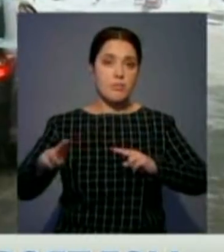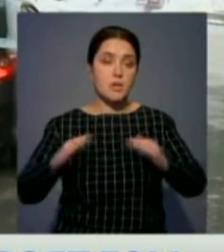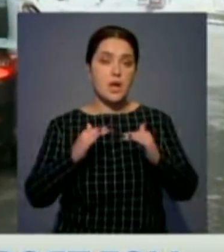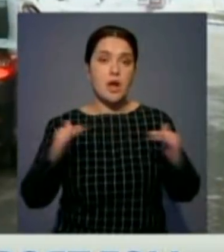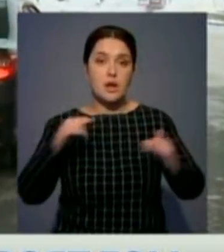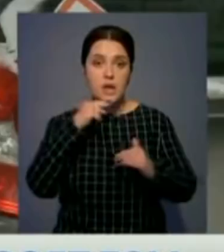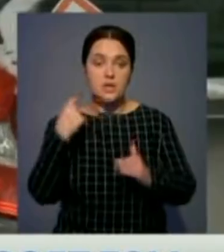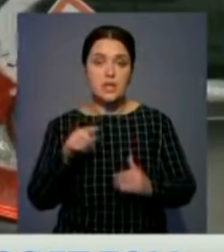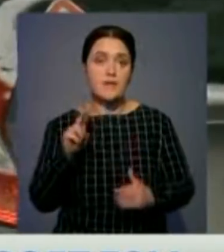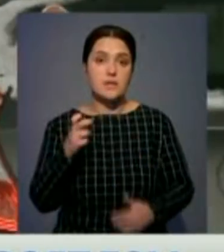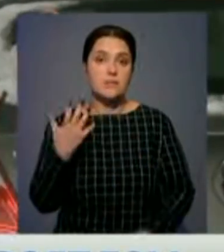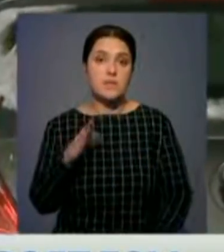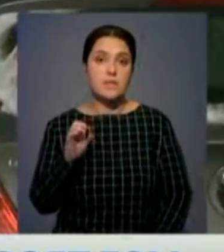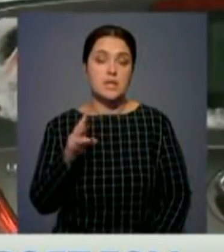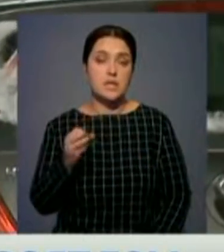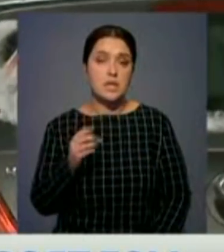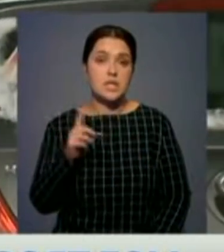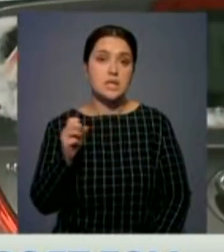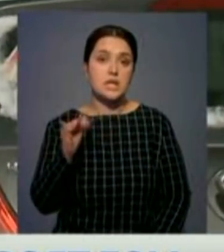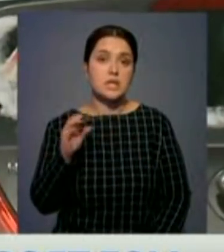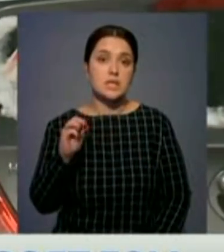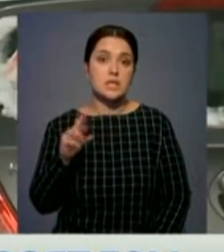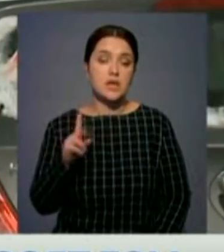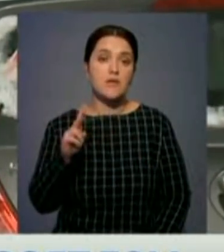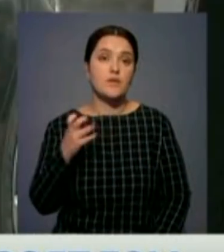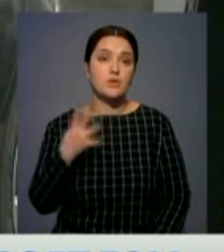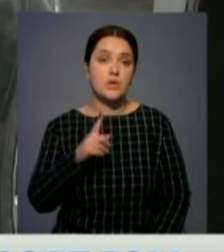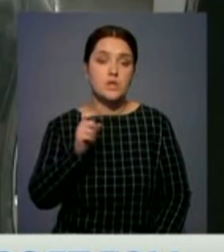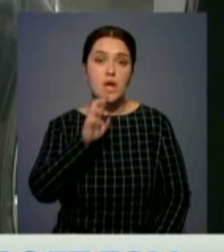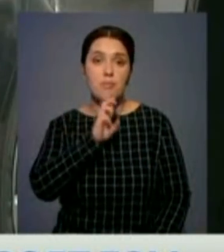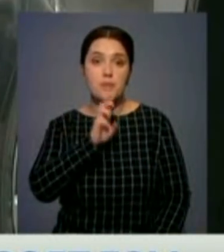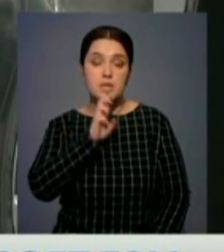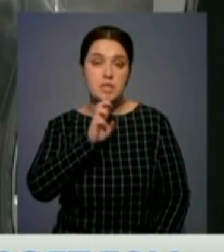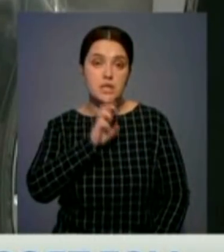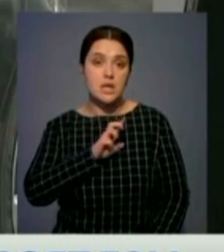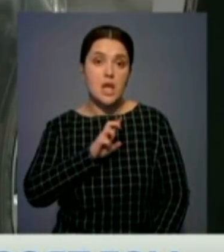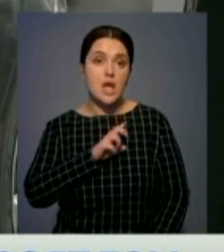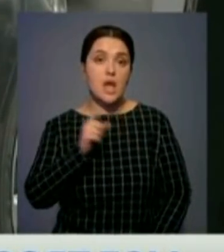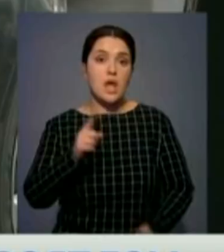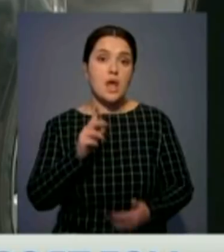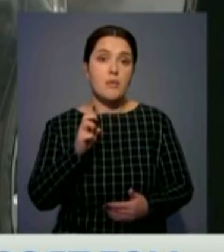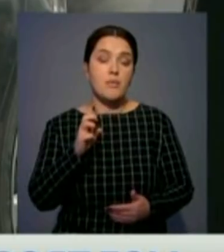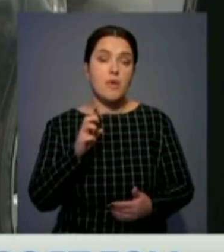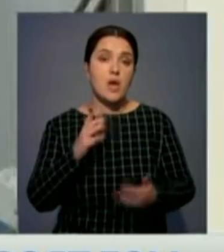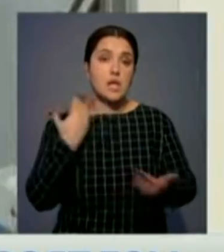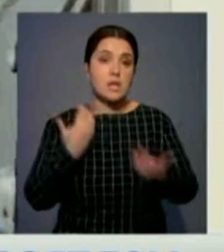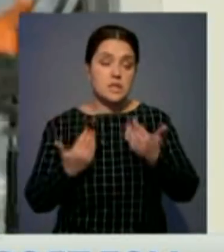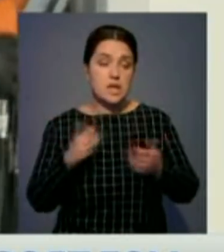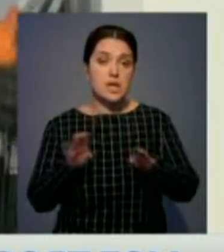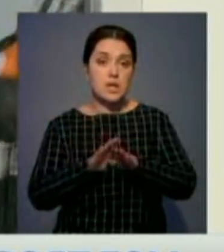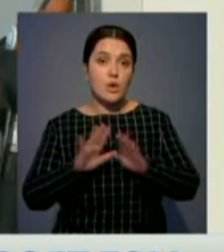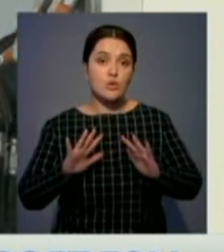уровня российских. Это 250 тенге за дизель, 240 тенге за бензин. При таком исходе, как отмечает Канат